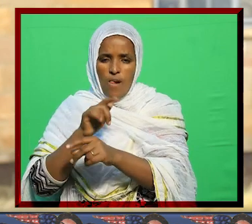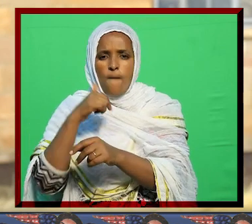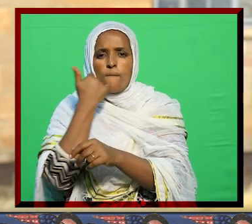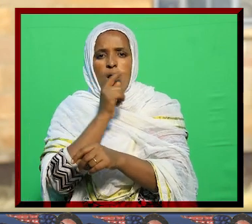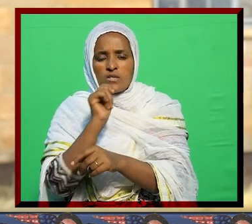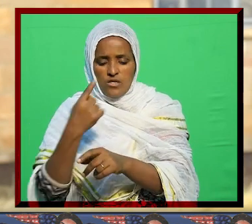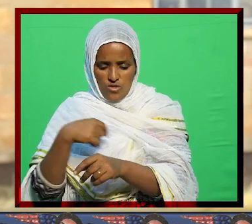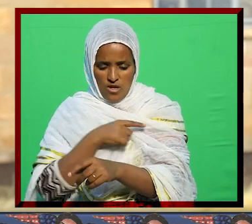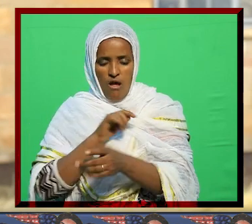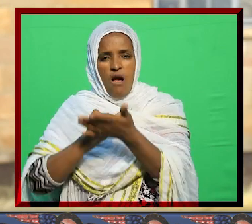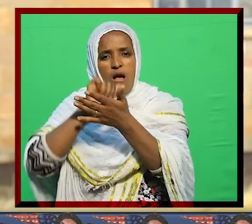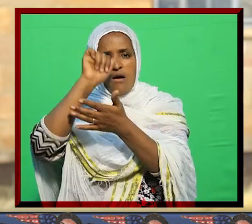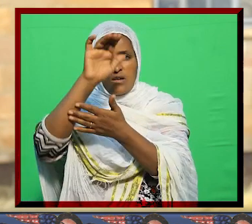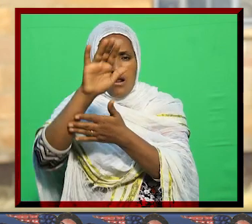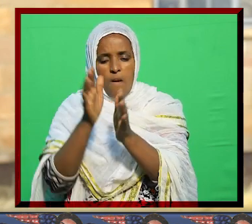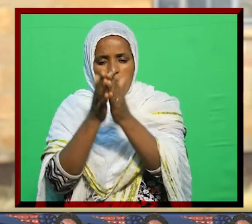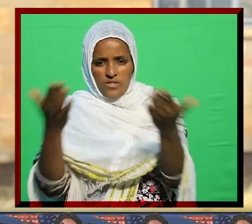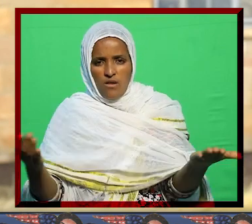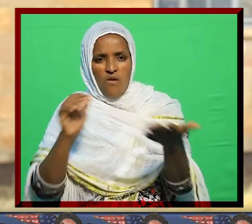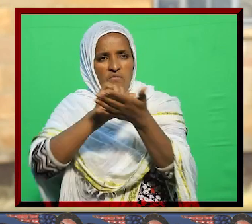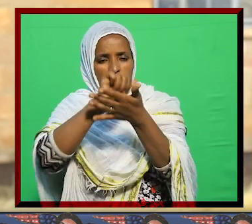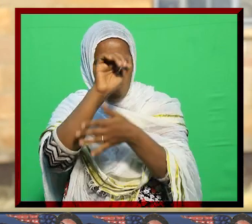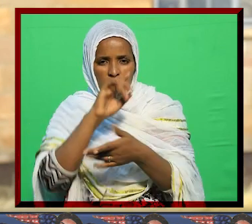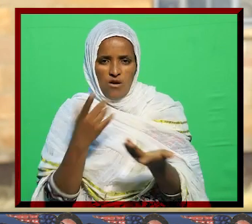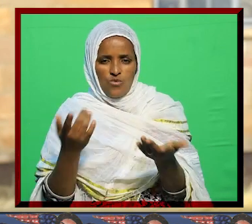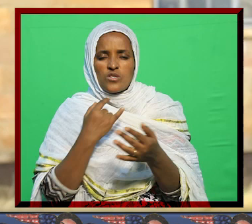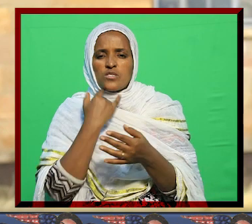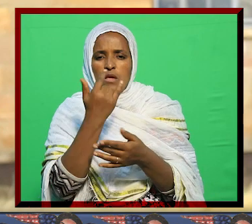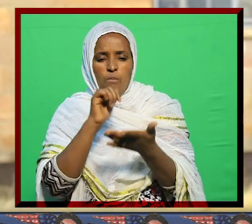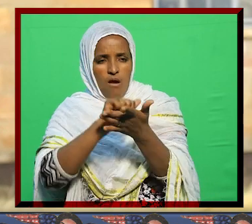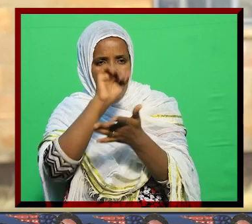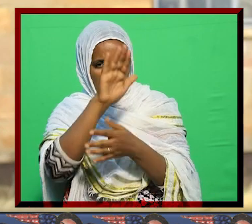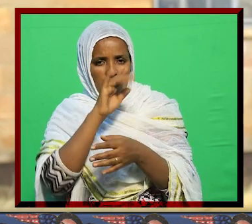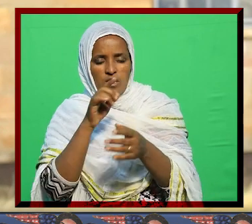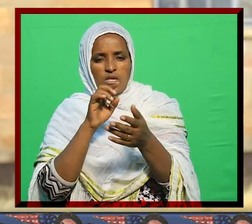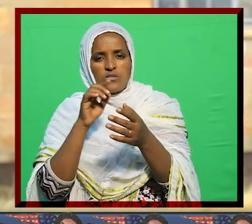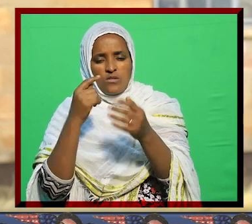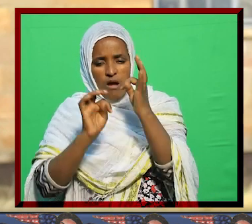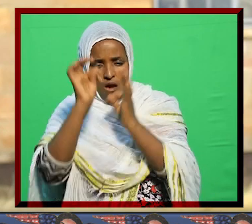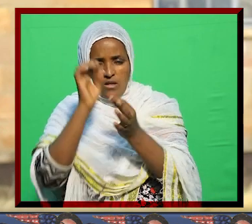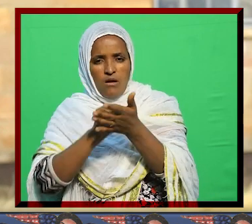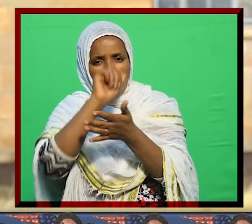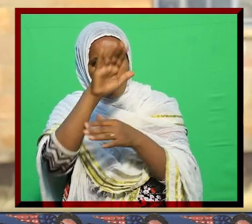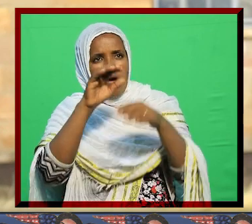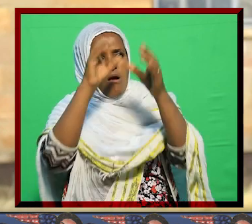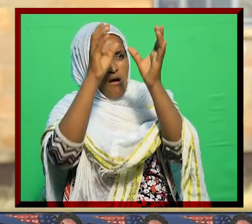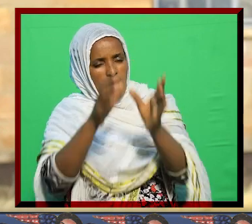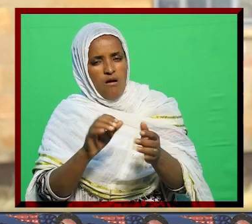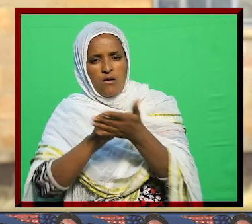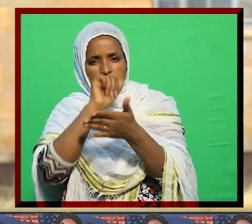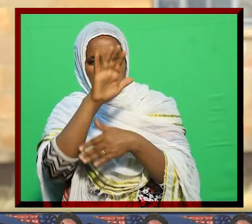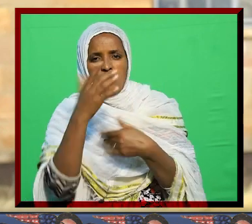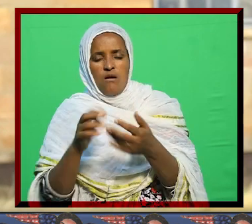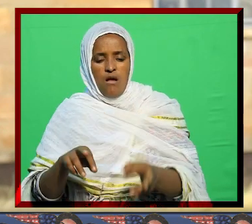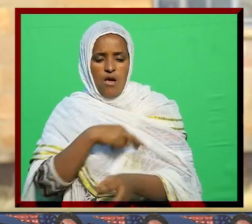እንዲል ማንነታቸው አደራችን ነው፣ መጽሐፋቸው አደራችን ነው፣ ዜማው አደራችን ነው፣ ቅርሱ አደራችን ነው፣ ስነ ህንጻው አደራችን